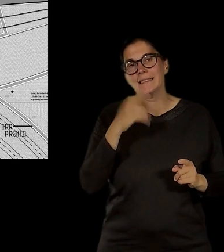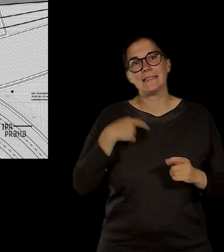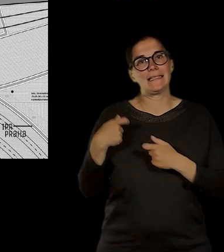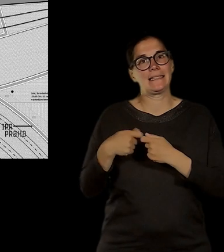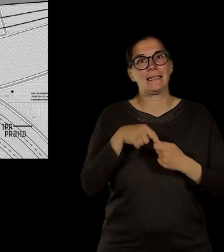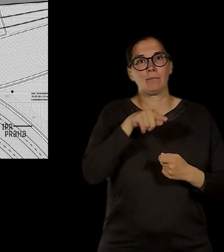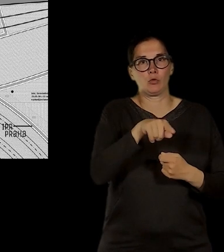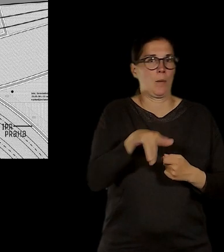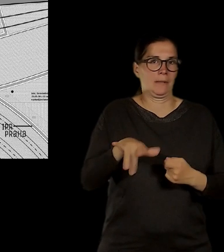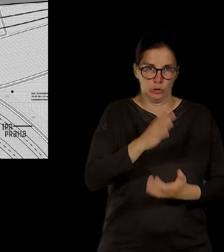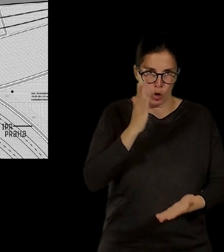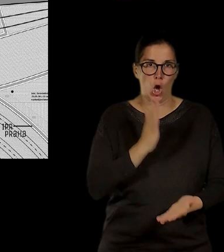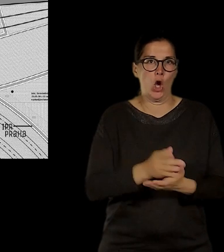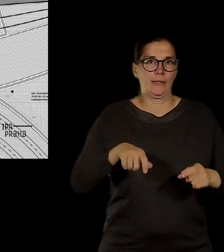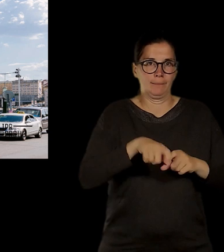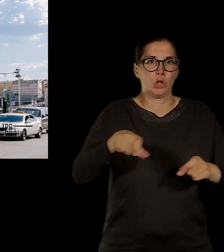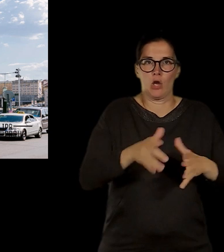místě opodstatnění.